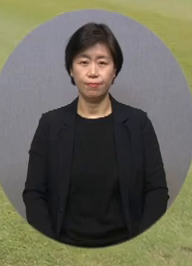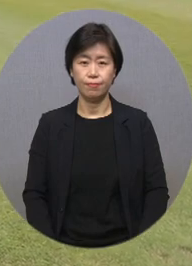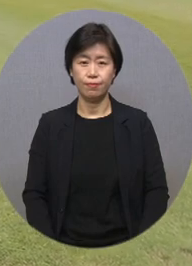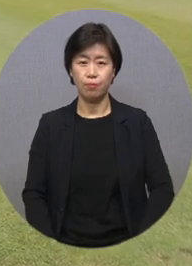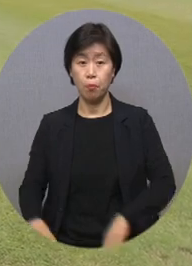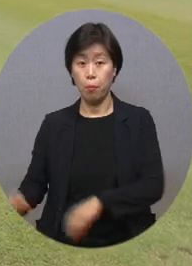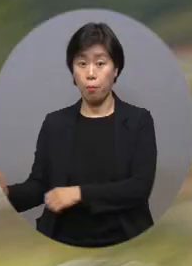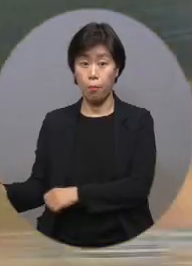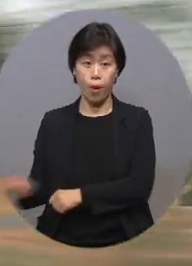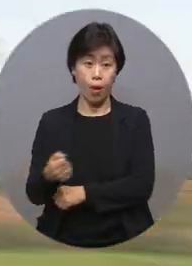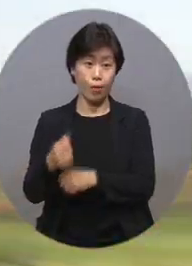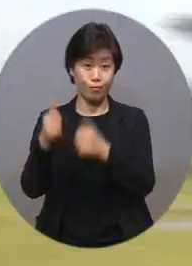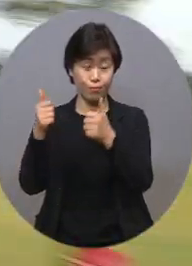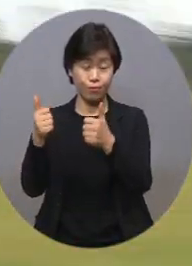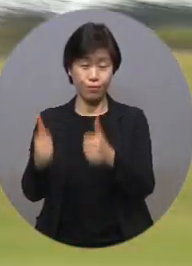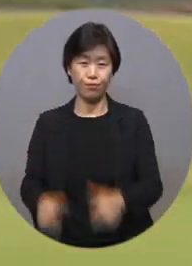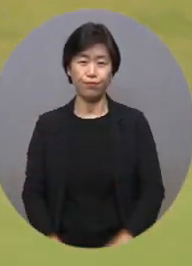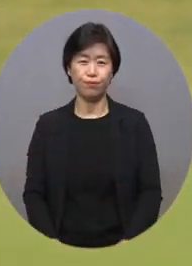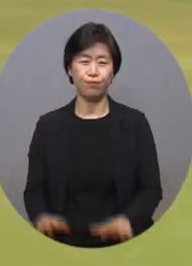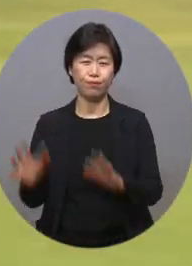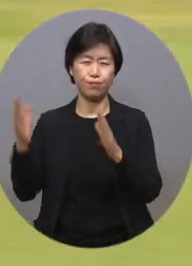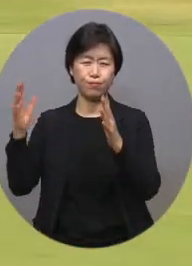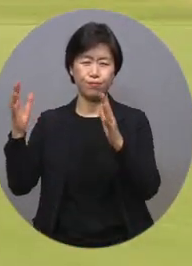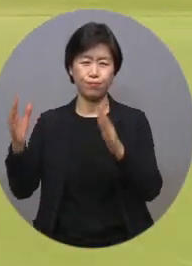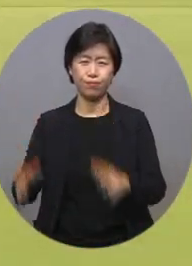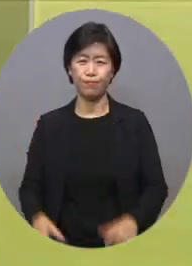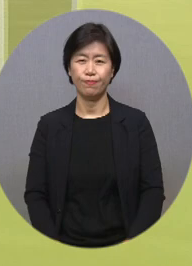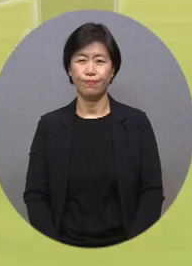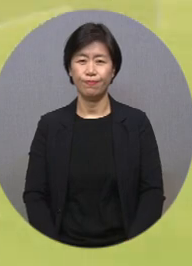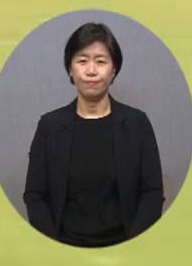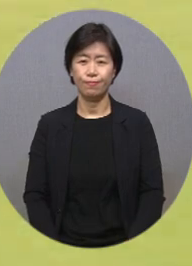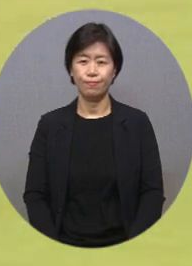아, 굿샷. 아,